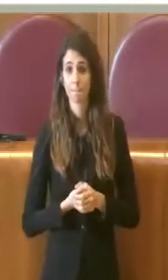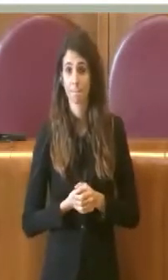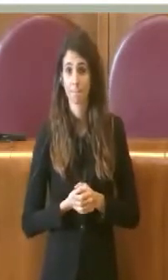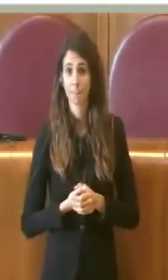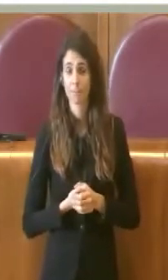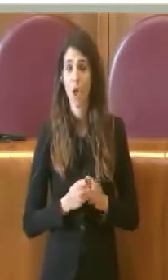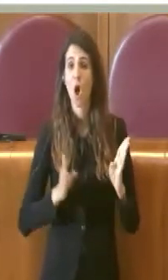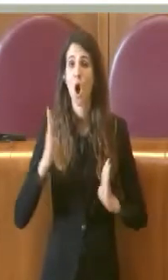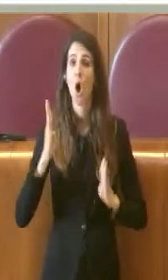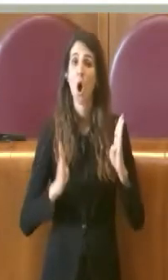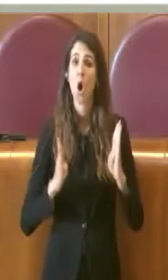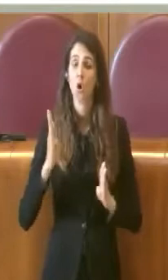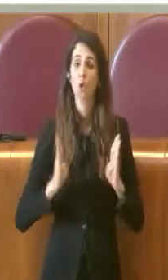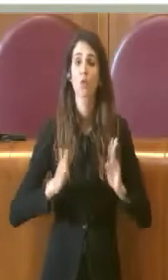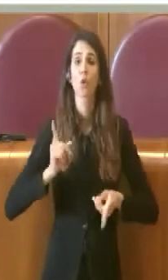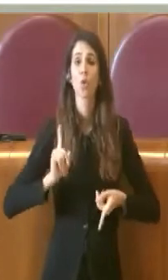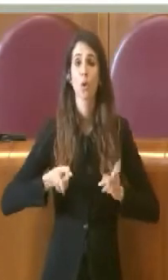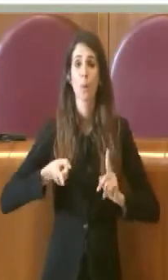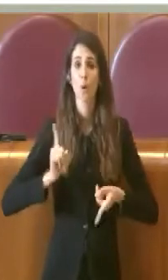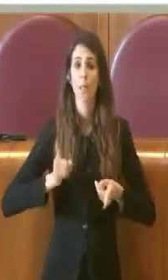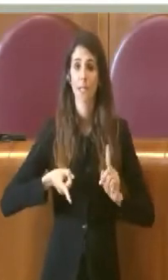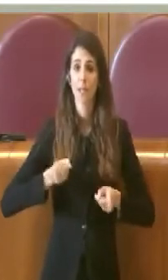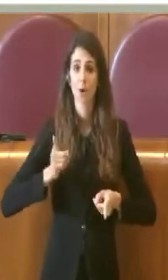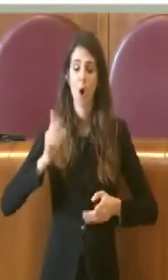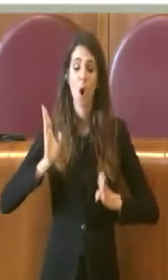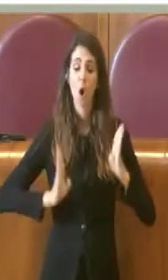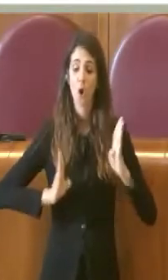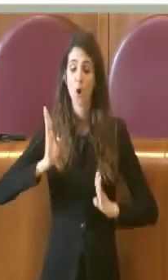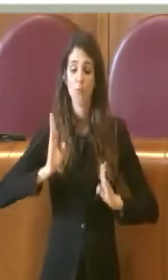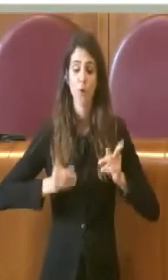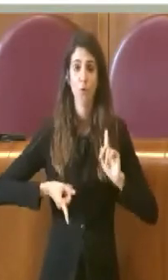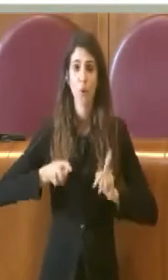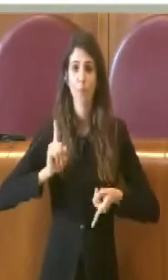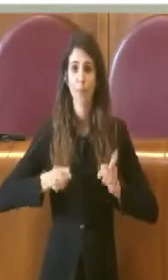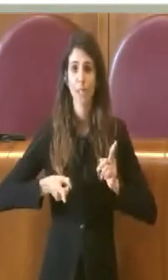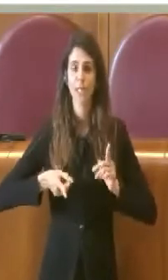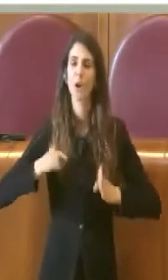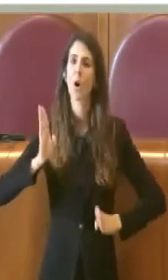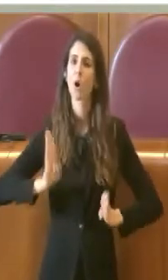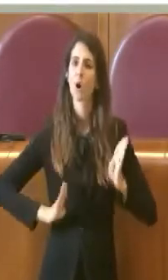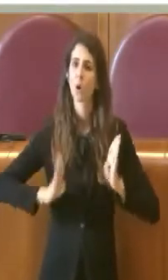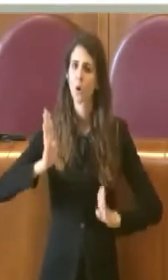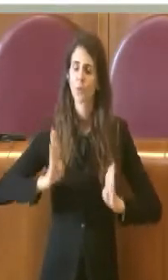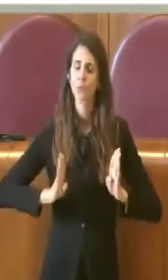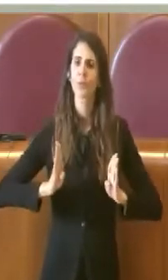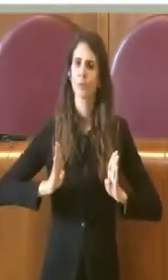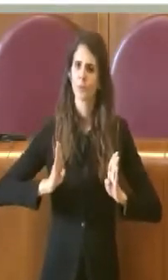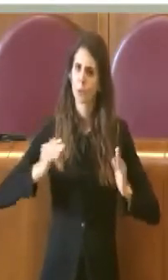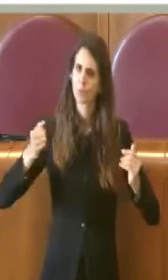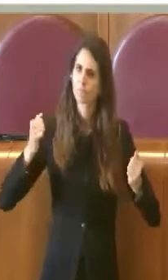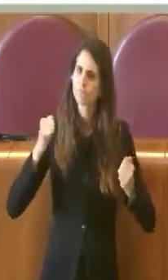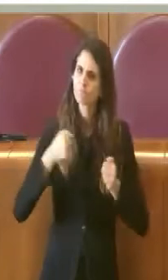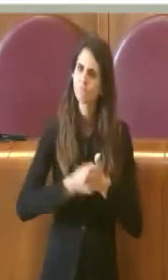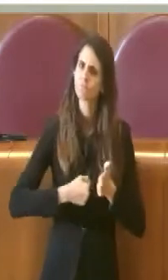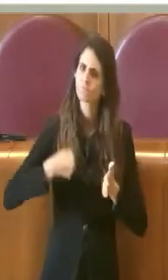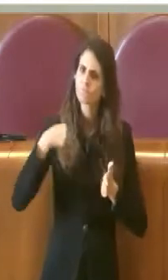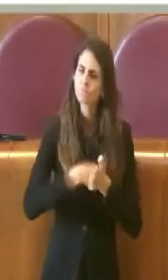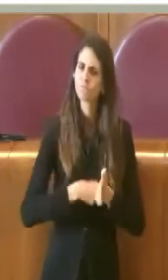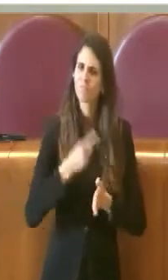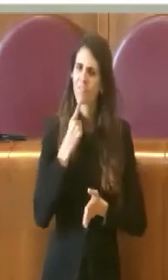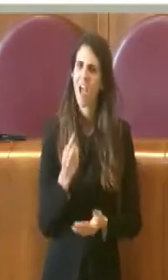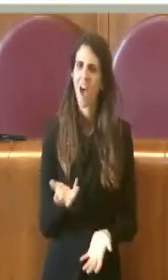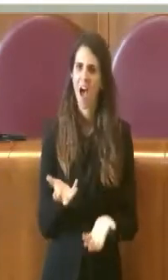il confronto politico è un confronto giustamente che è aspro, è normale che sia